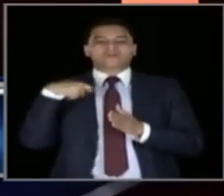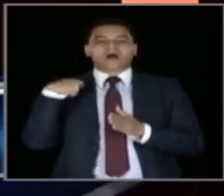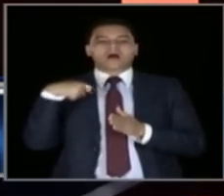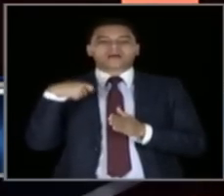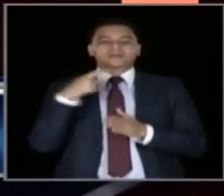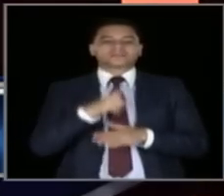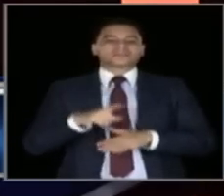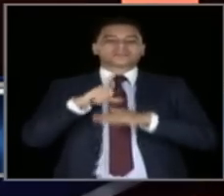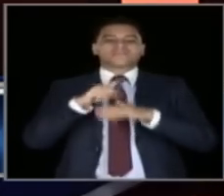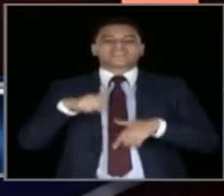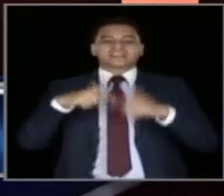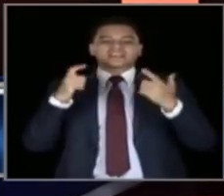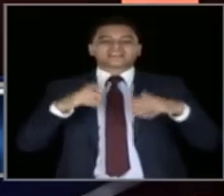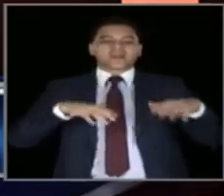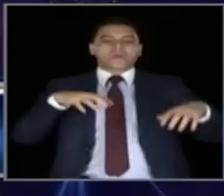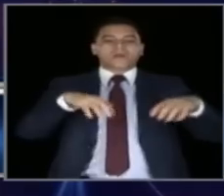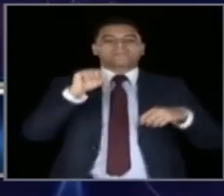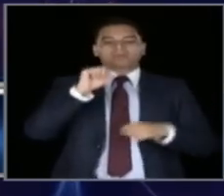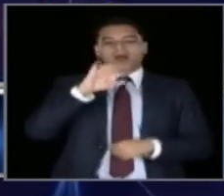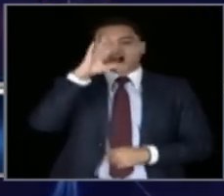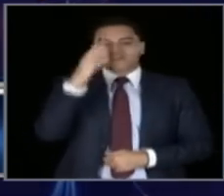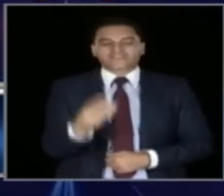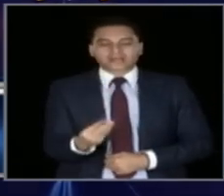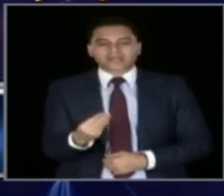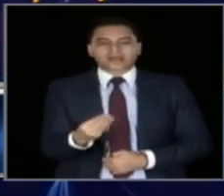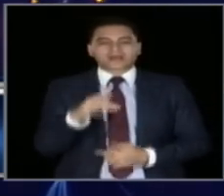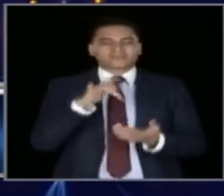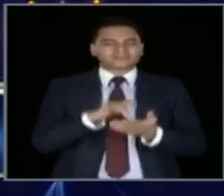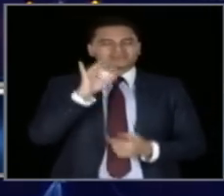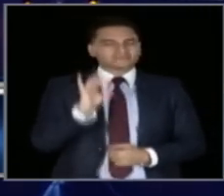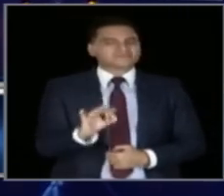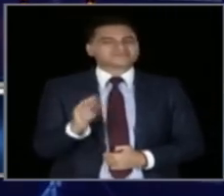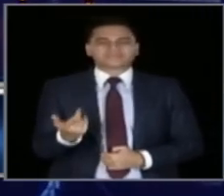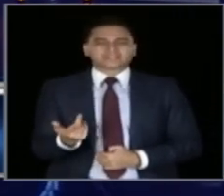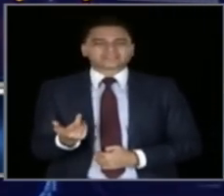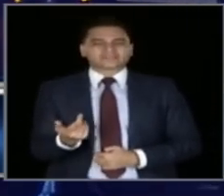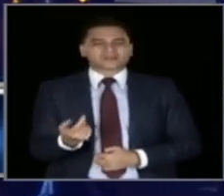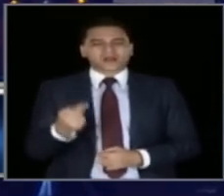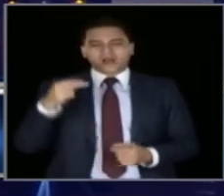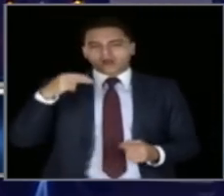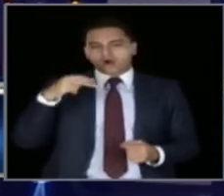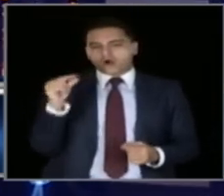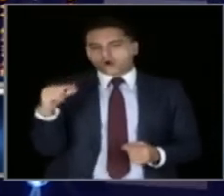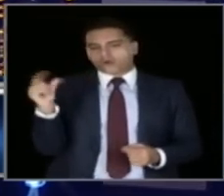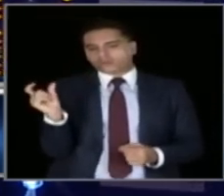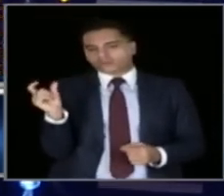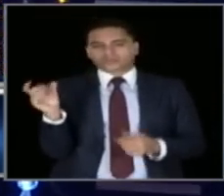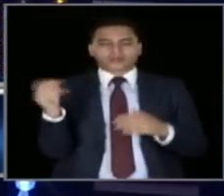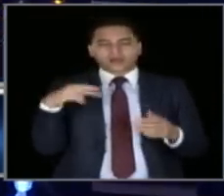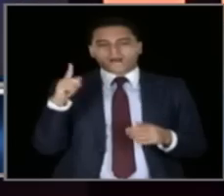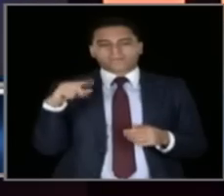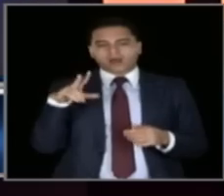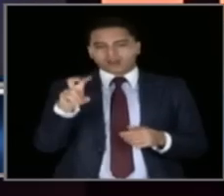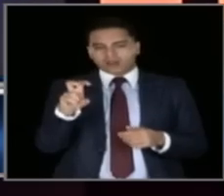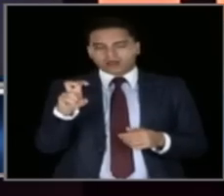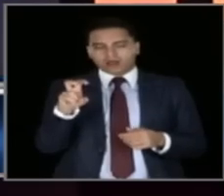هي؟ أو آدم عبد الله عثمان حكم من يوليو